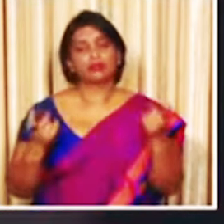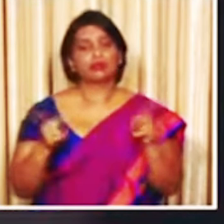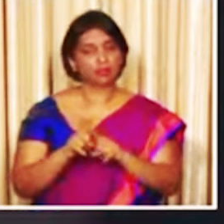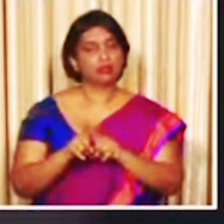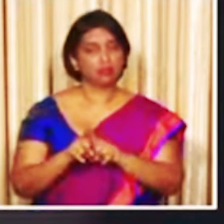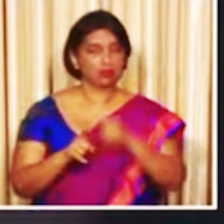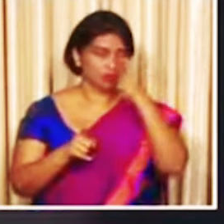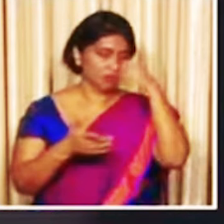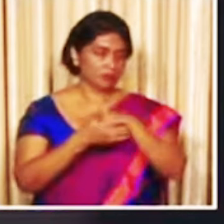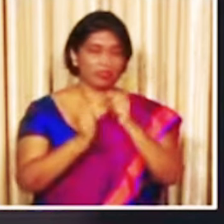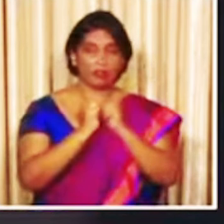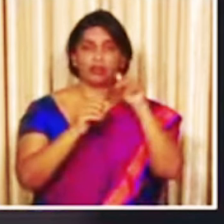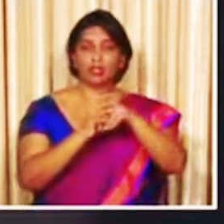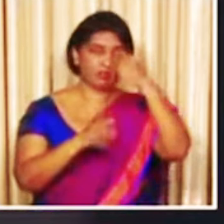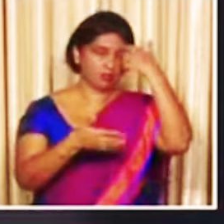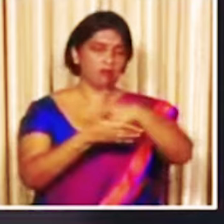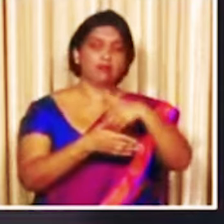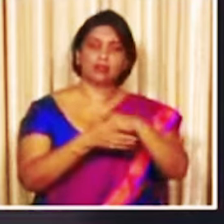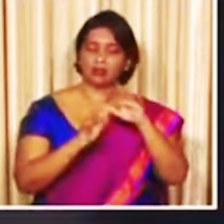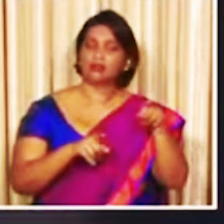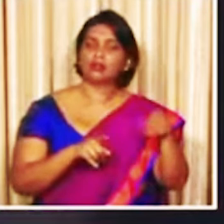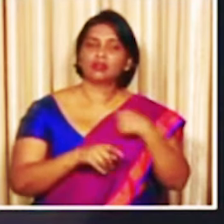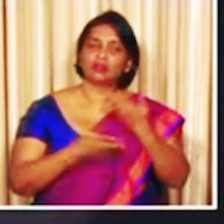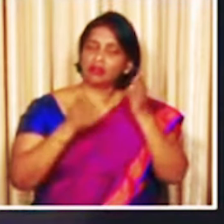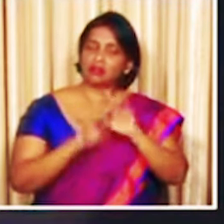ඒගොල්ලන් දැඩි පීඩණයට ස්ට්‍රෙස් එකට පත් වෙන්න පුළුවන්. ඒ නිසා මම